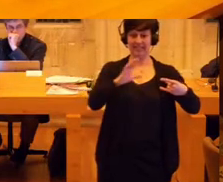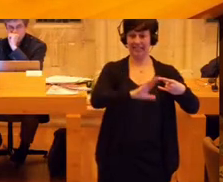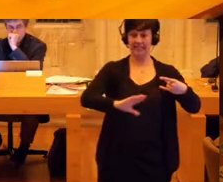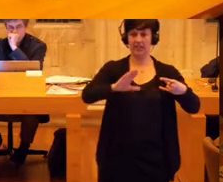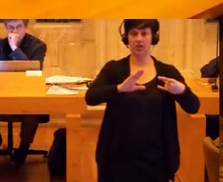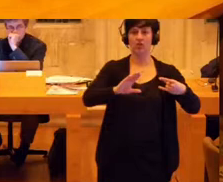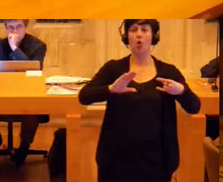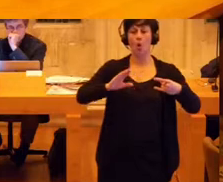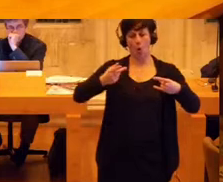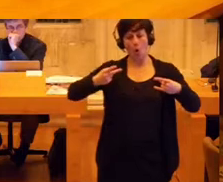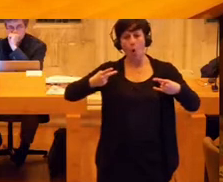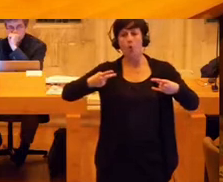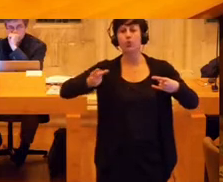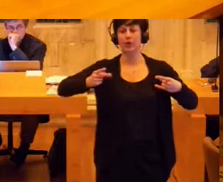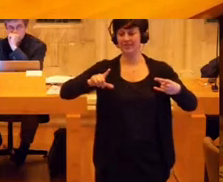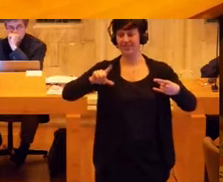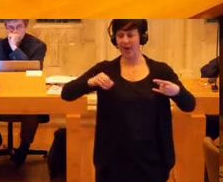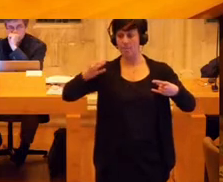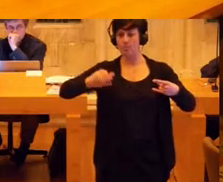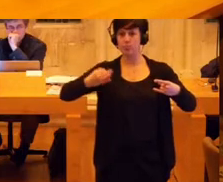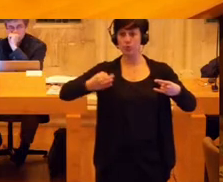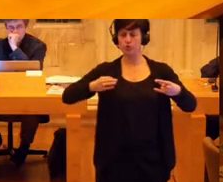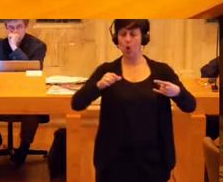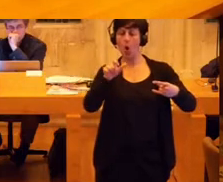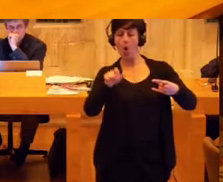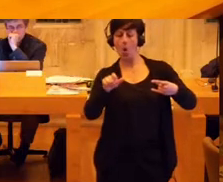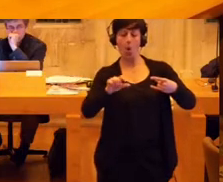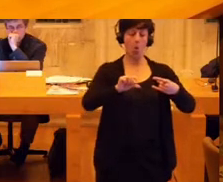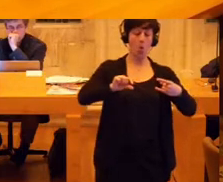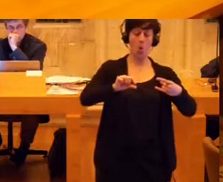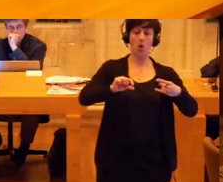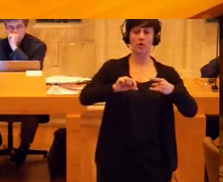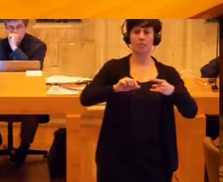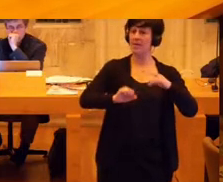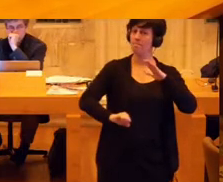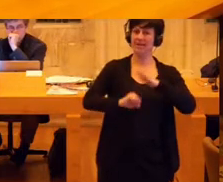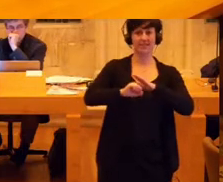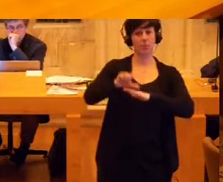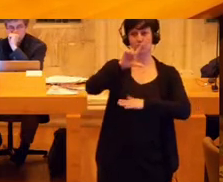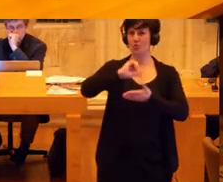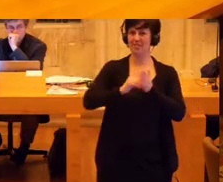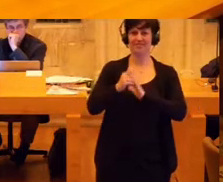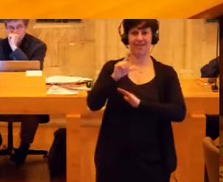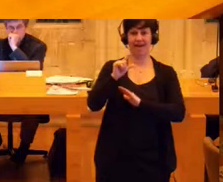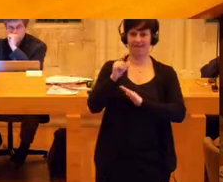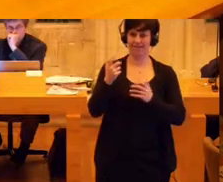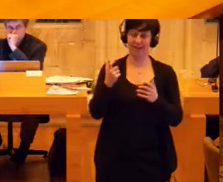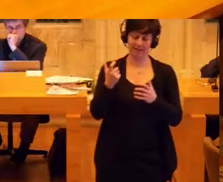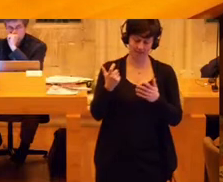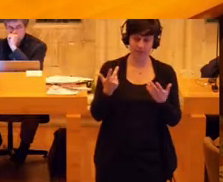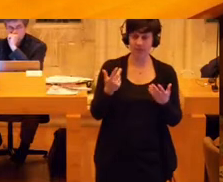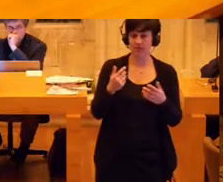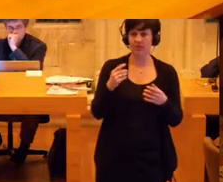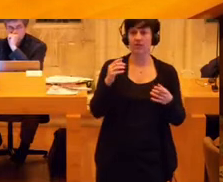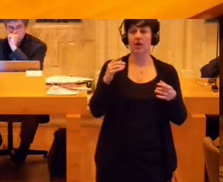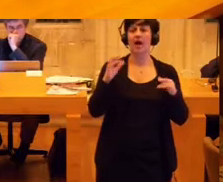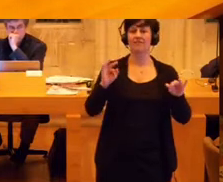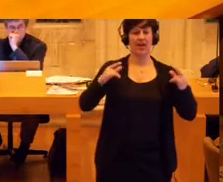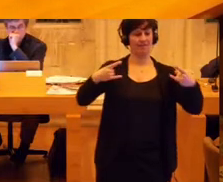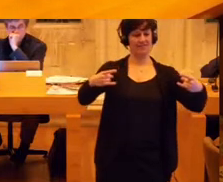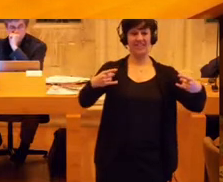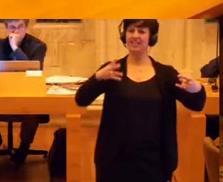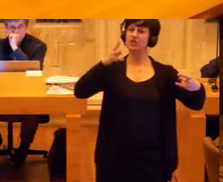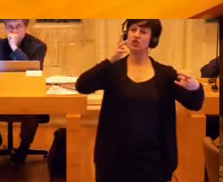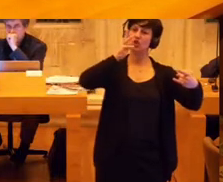vitrines et des baies vitrées, sans dépasser les 2 mètres carrés. Donc ça vise aussi à garder des vitrines qui soient transparentes,